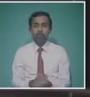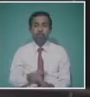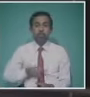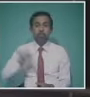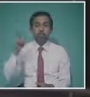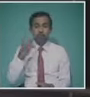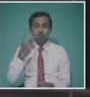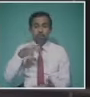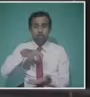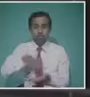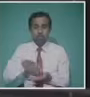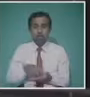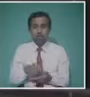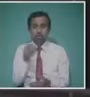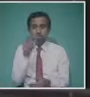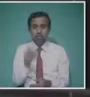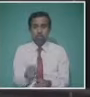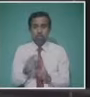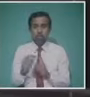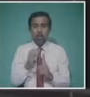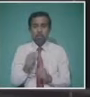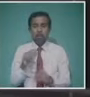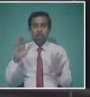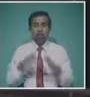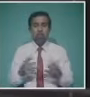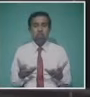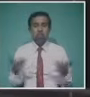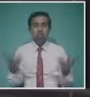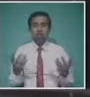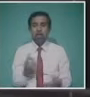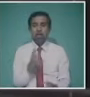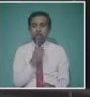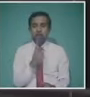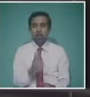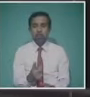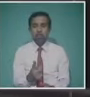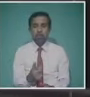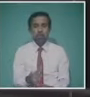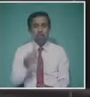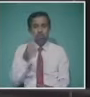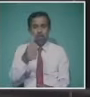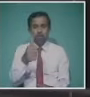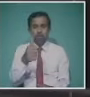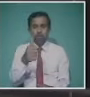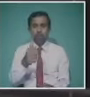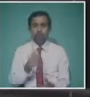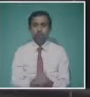දිත්තපුර වැසි භාවය තියන අයට පාර්ලිමේන්තුවට එන්න බෑ කිව් එක එක විදියකින් හරි